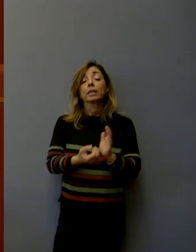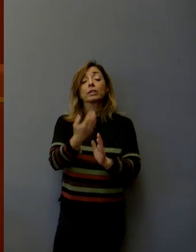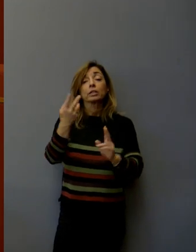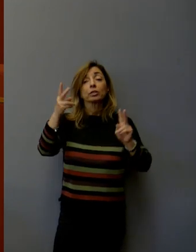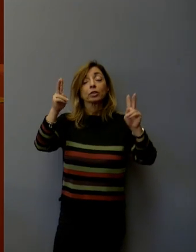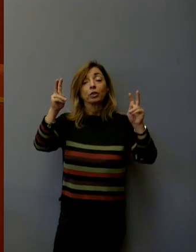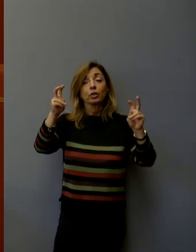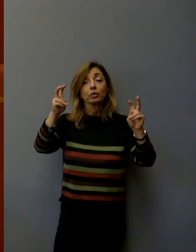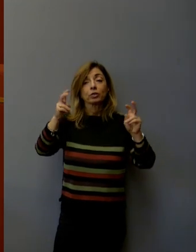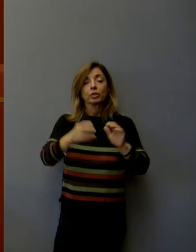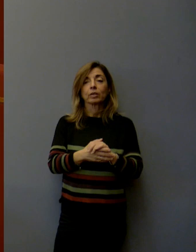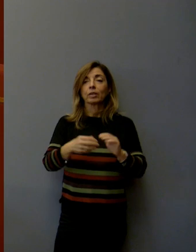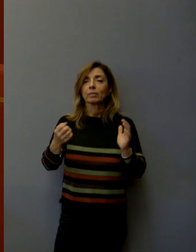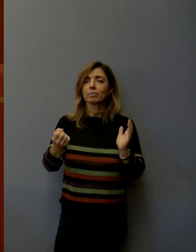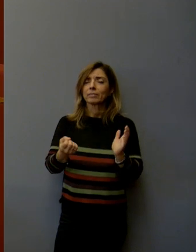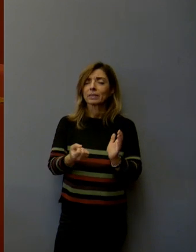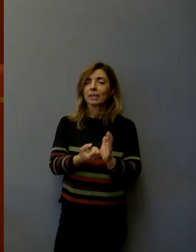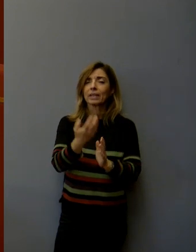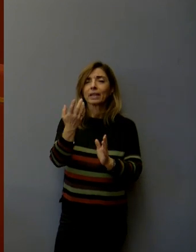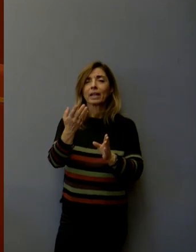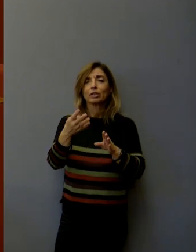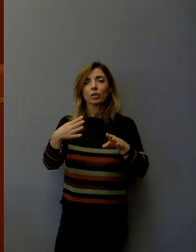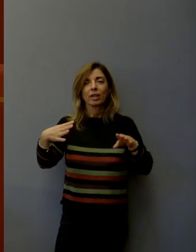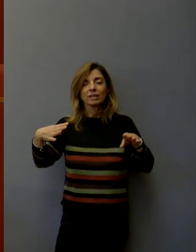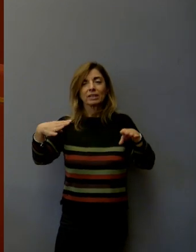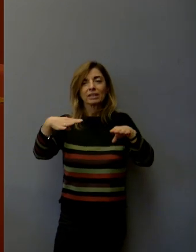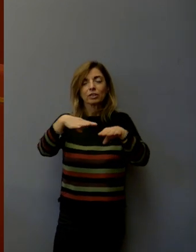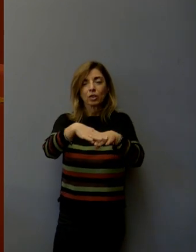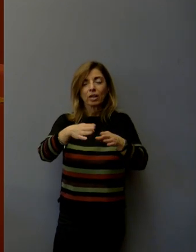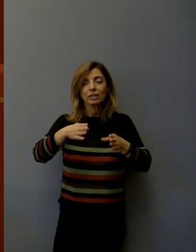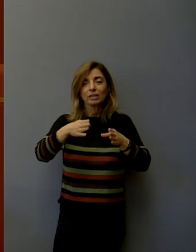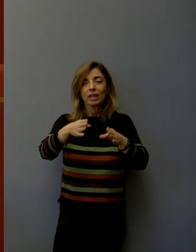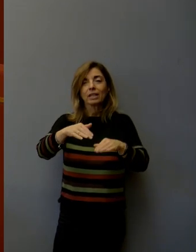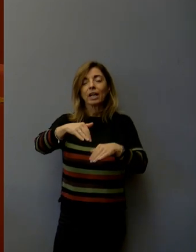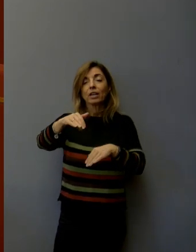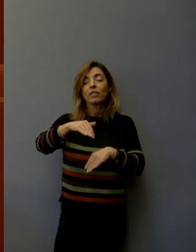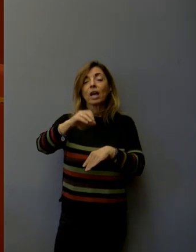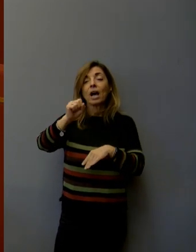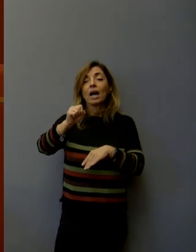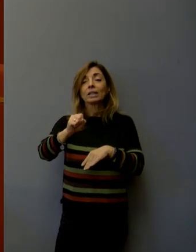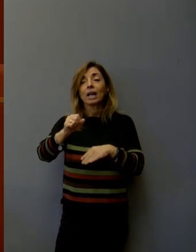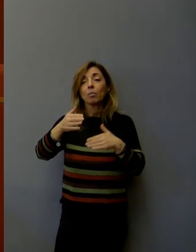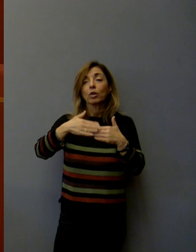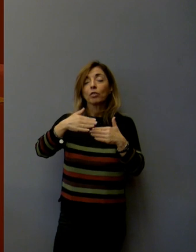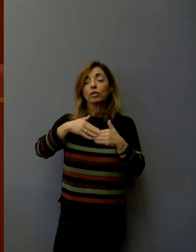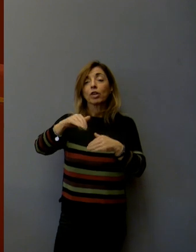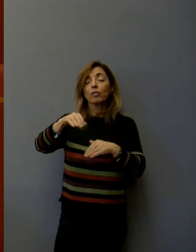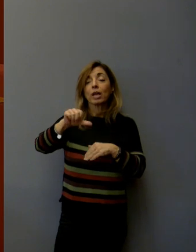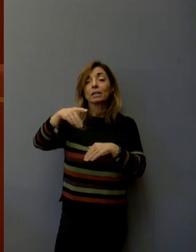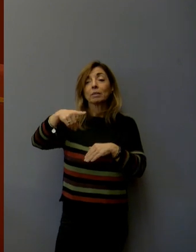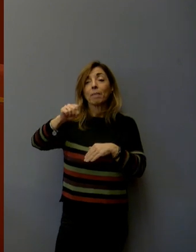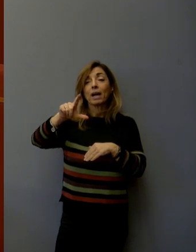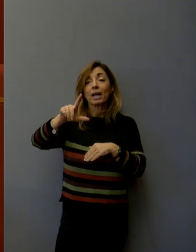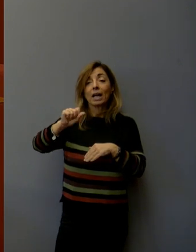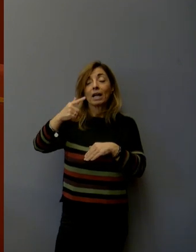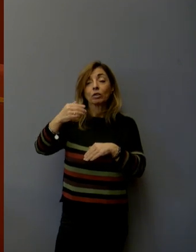realizzazione intersezionale stradale in via Adamoli all'altezza di via Spalato e via Famiano inferiore per permettere